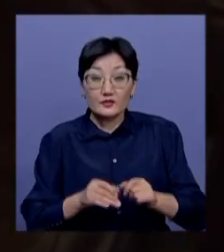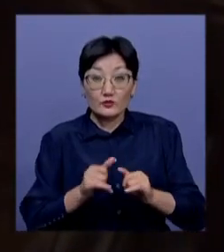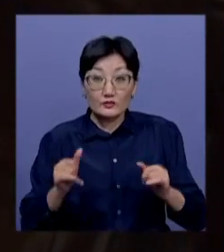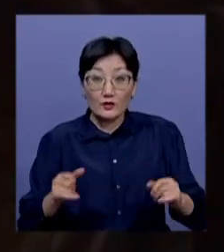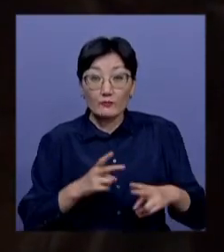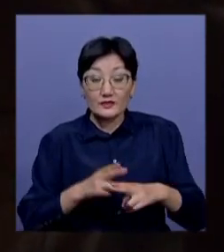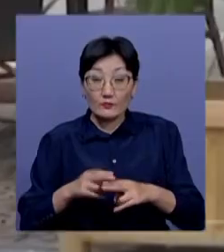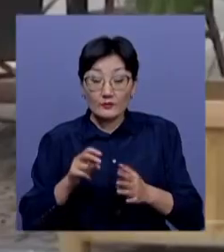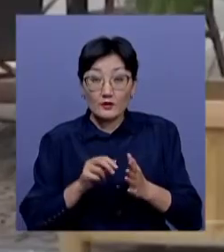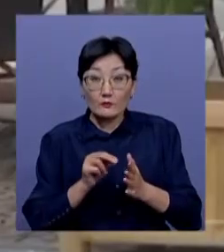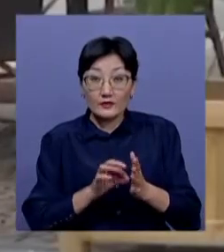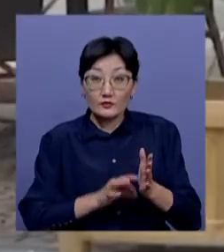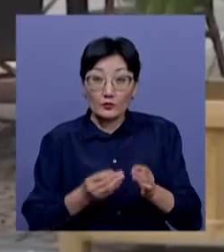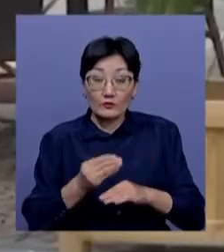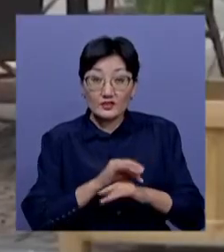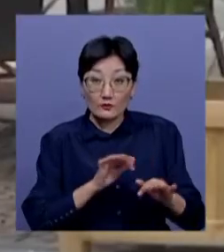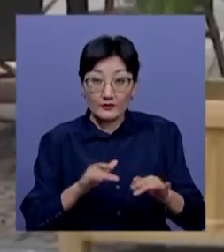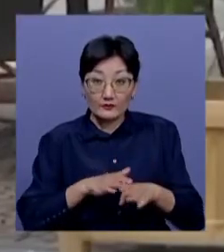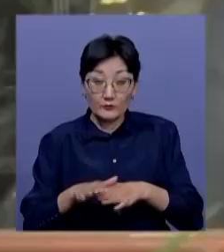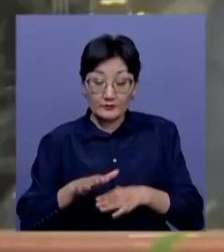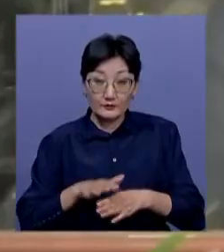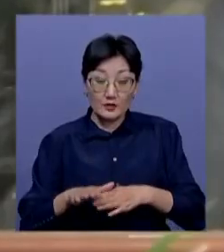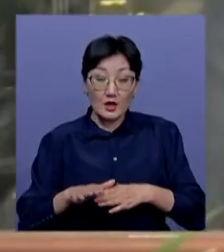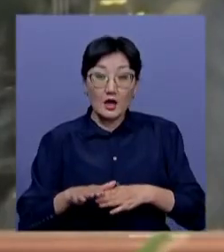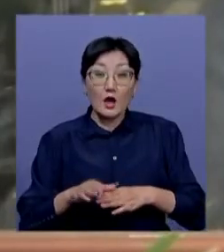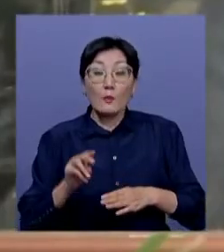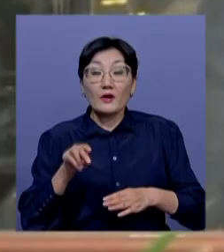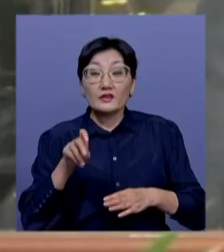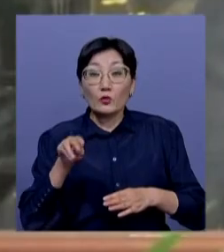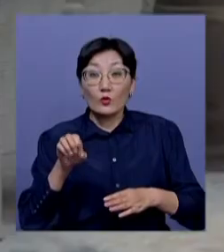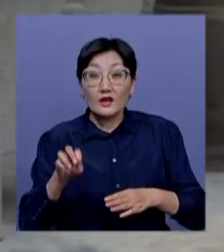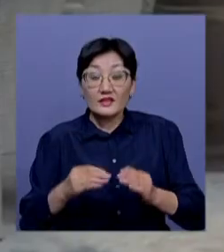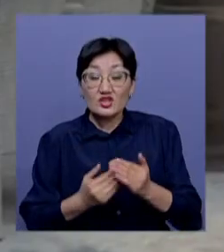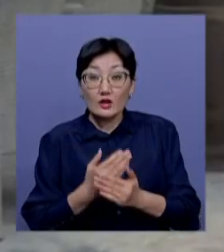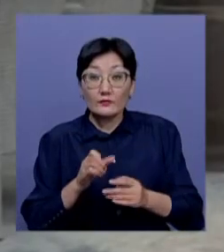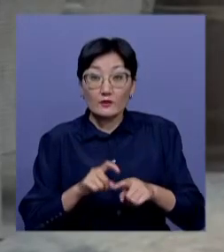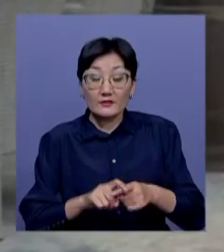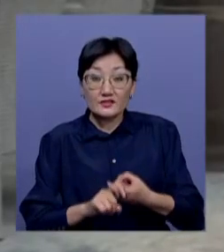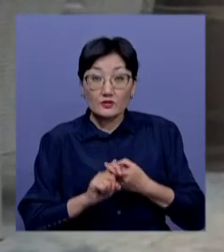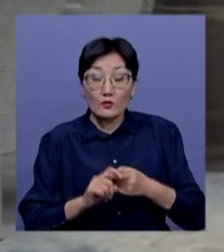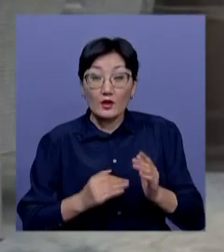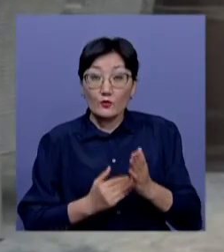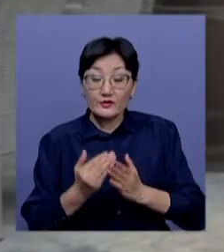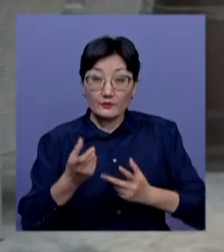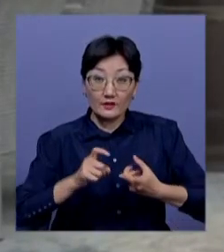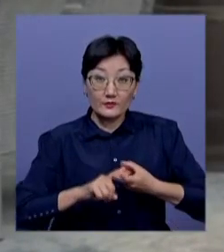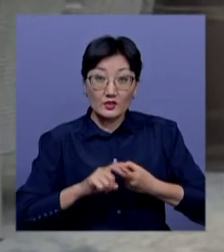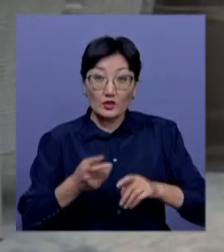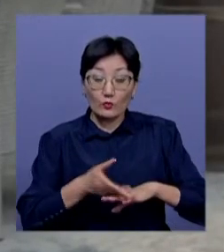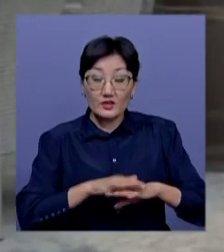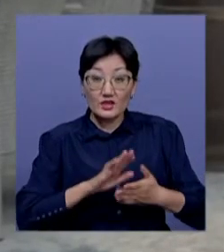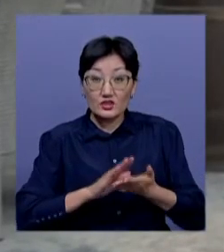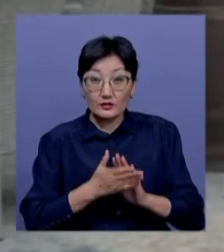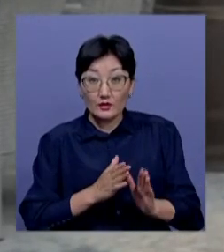бермеу мақсатында қосымша шаралар қолға алынды. Ал Португалия жаңа типтегі вирусты жұқтырғандардың өсіміне байланысты төтенше